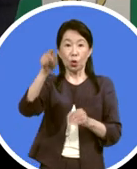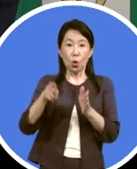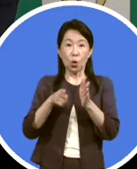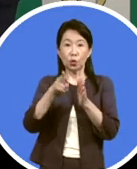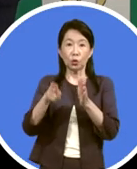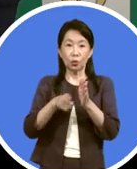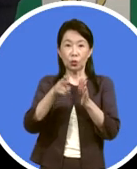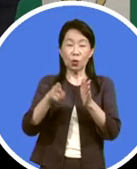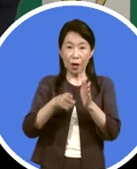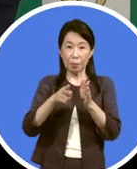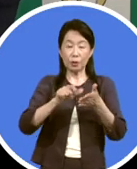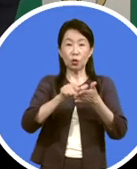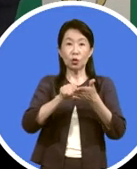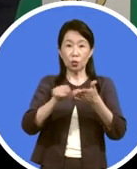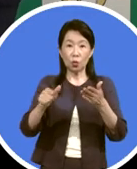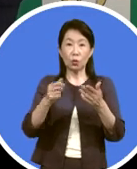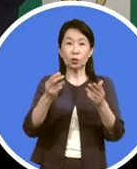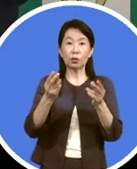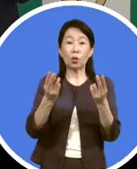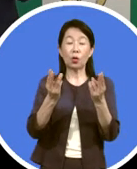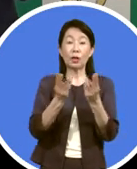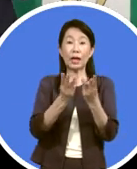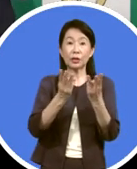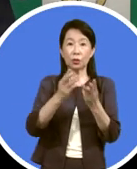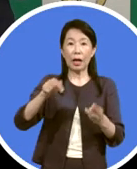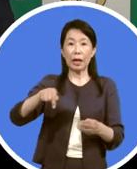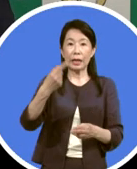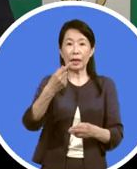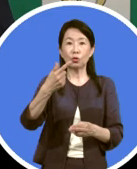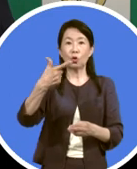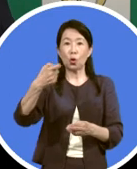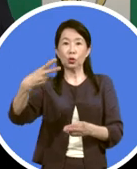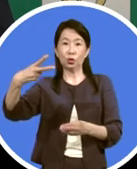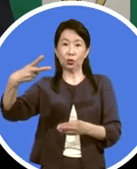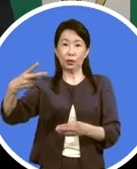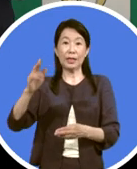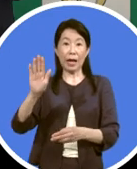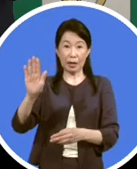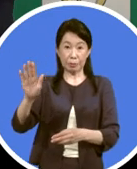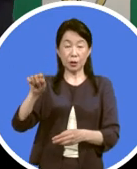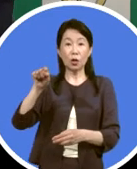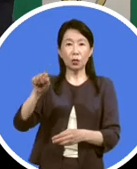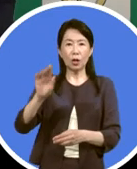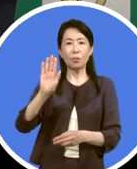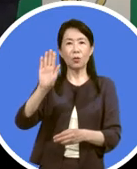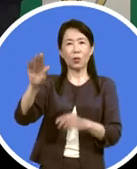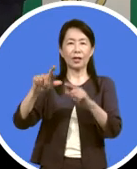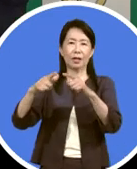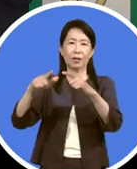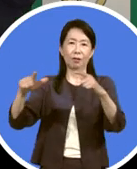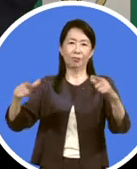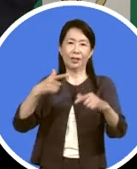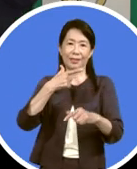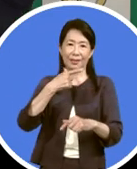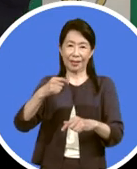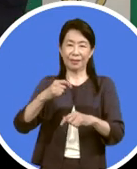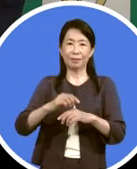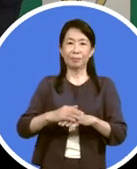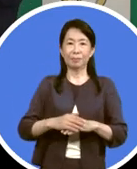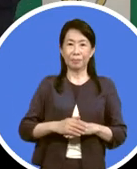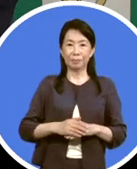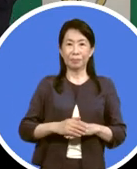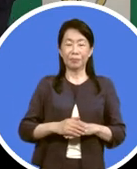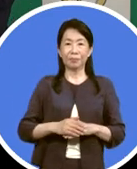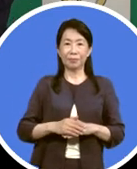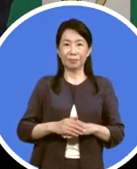トラベルに登録している業者の数は160人のになっておりますけれどもこれも増やしていきたいということでございます